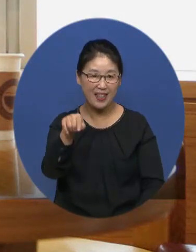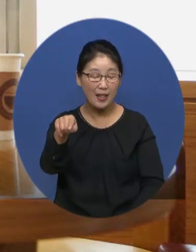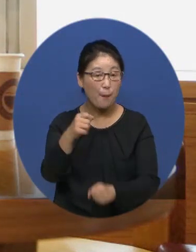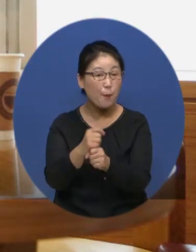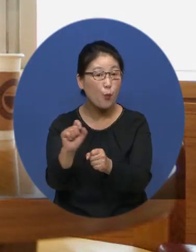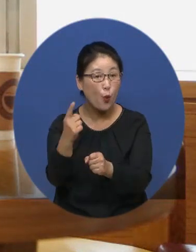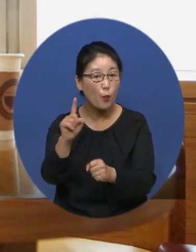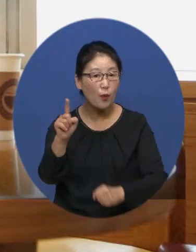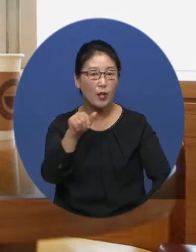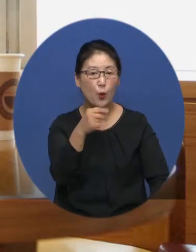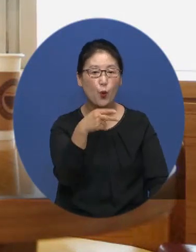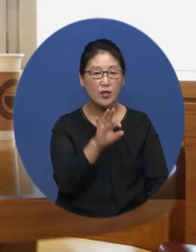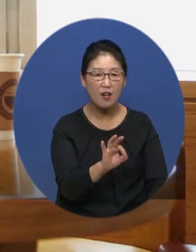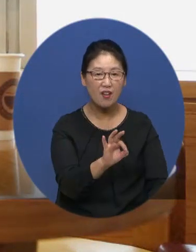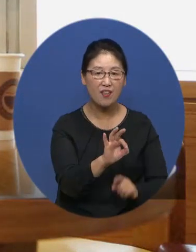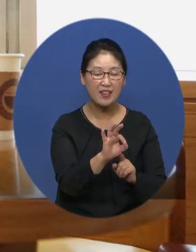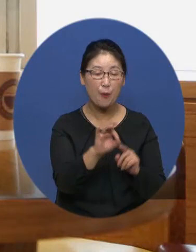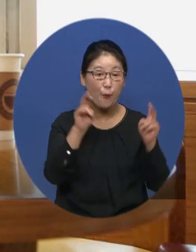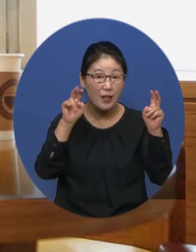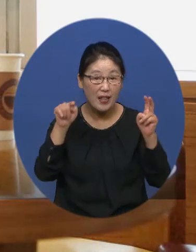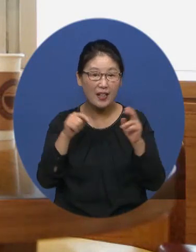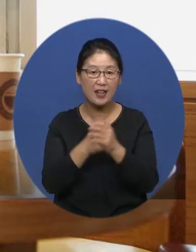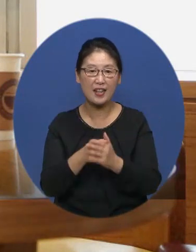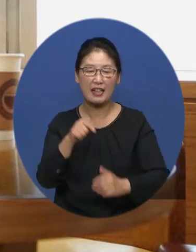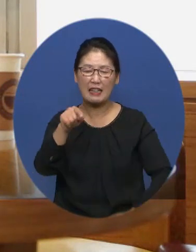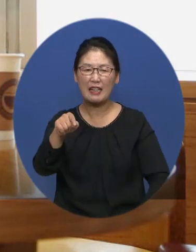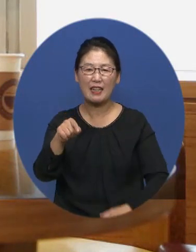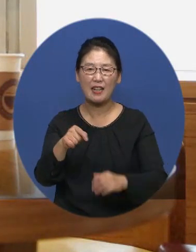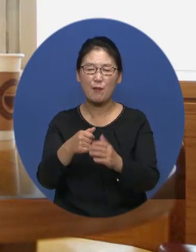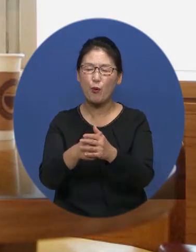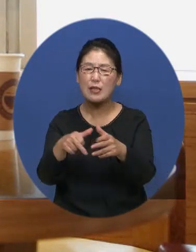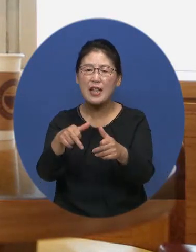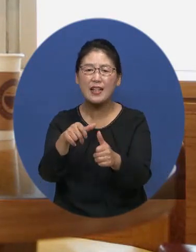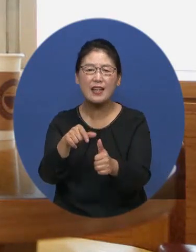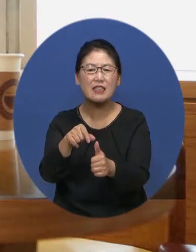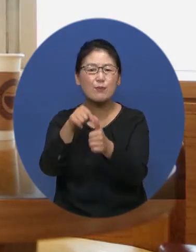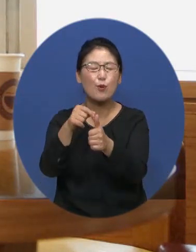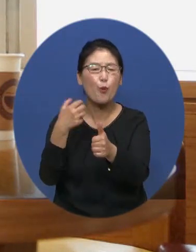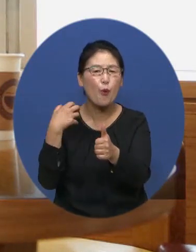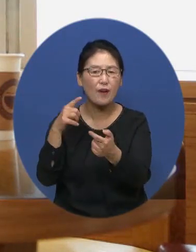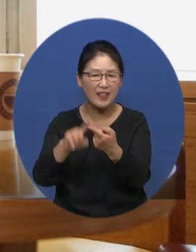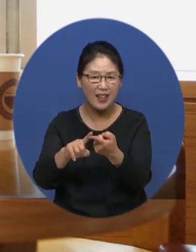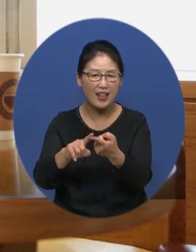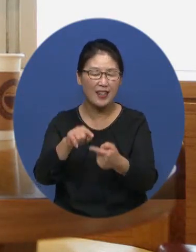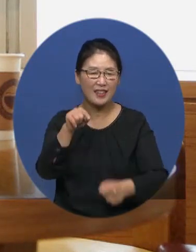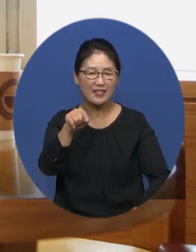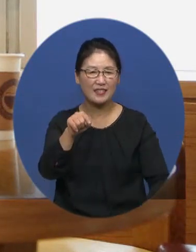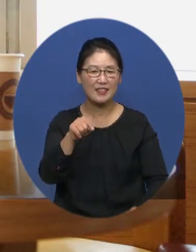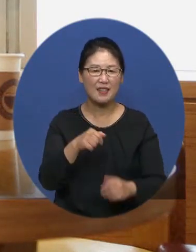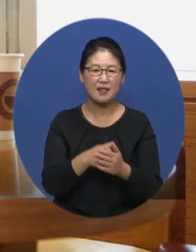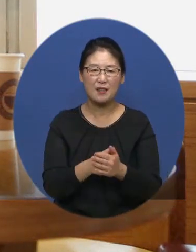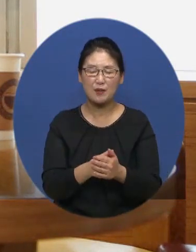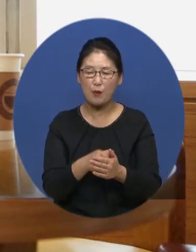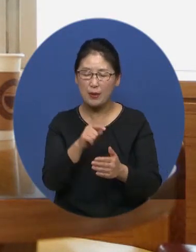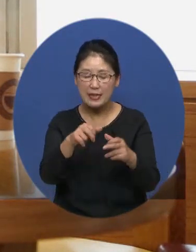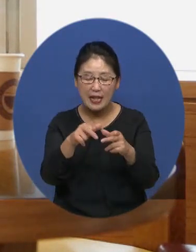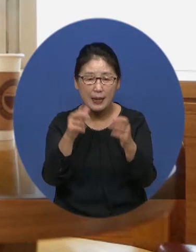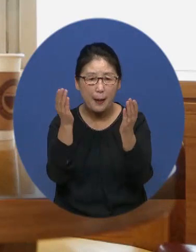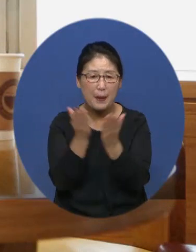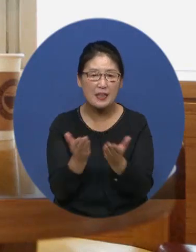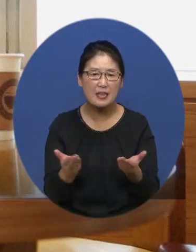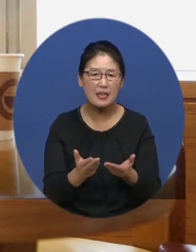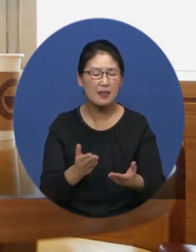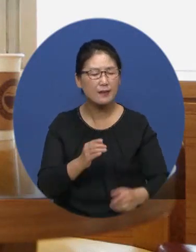ITX가 국가에서 장애인을 의무로 고용을 해야 되는데 거기에 맞는 직무가 없다 보니까 장애인을 채용하기가